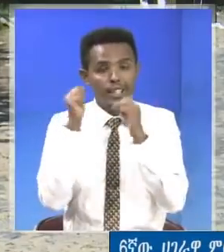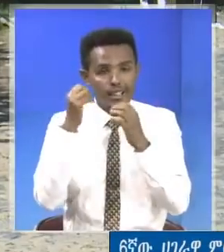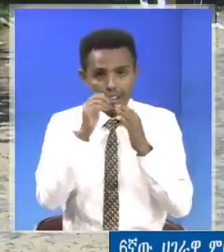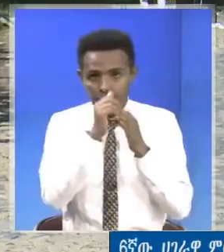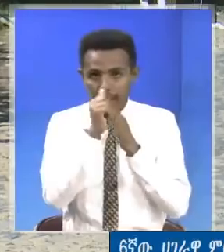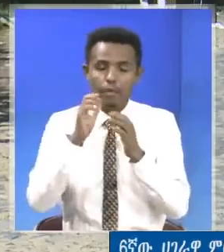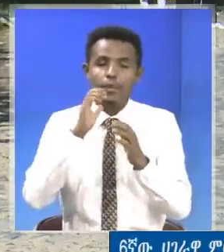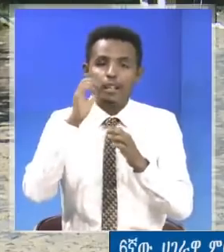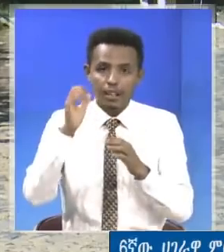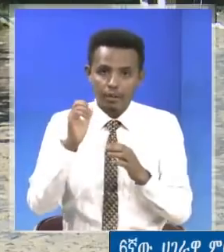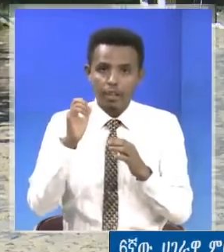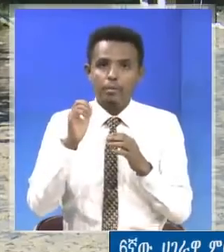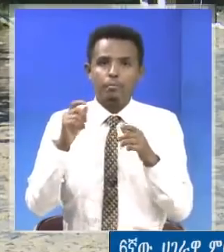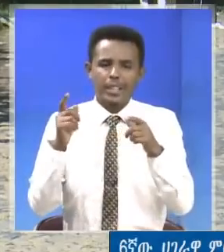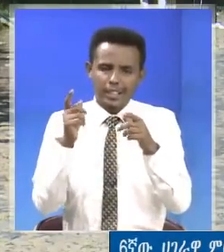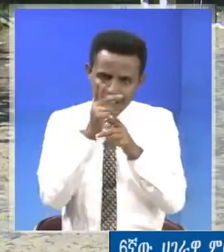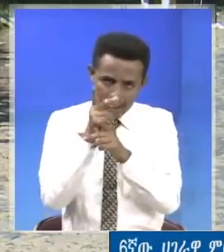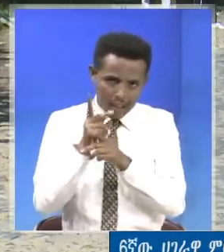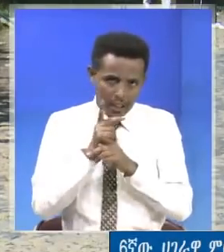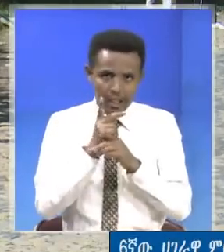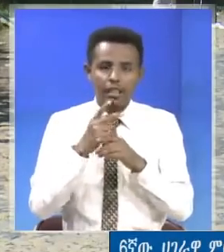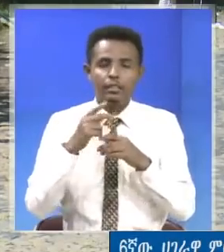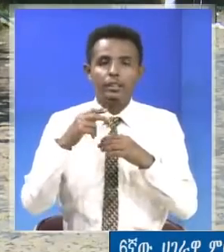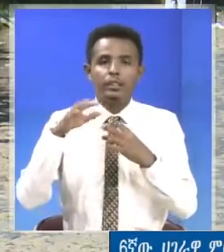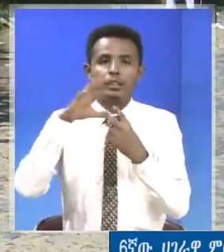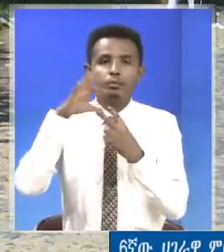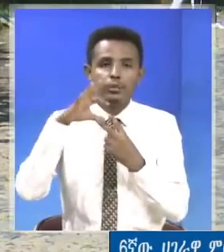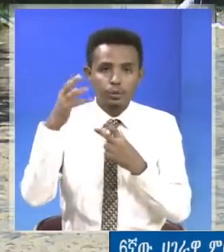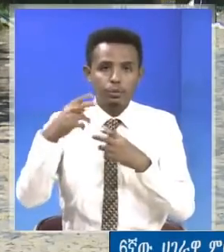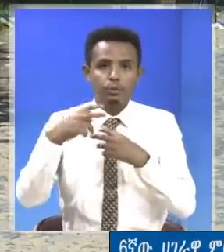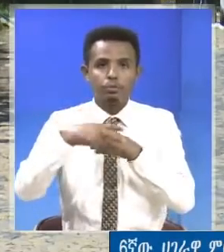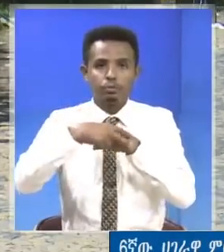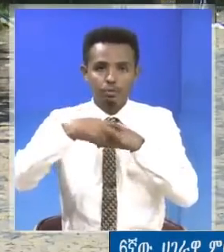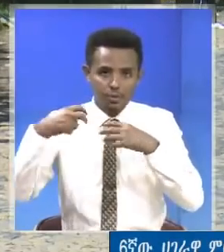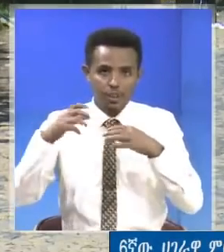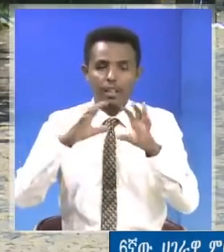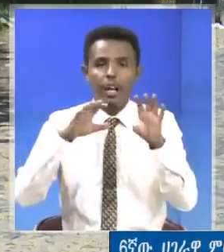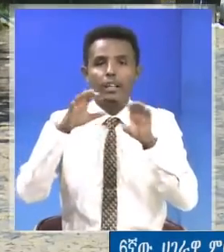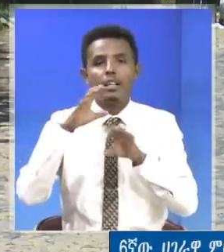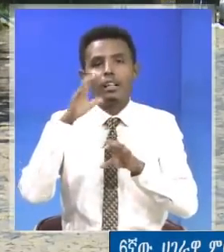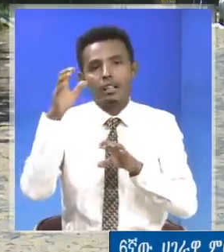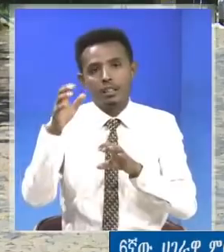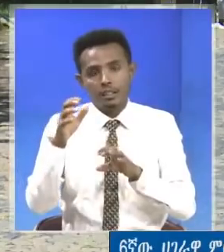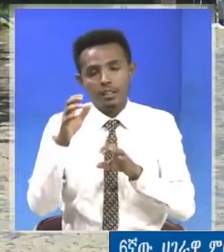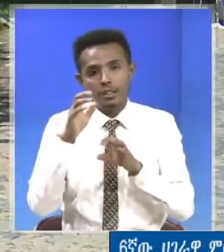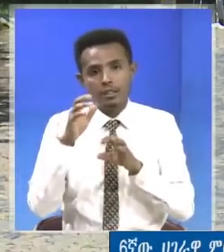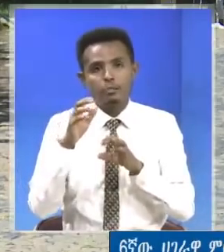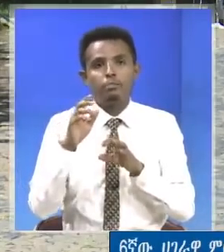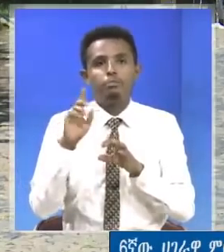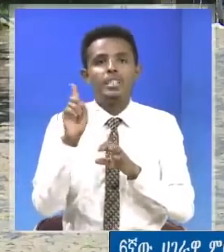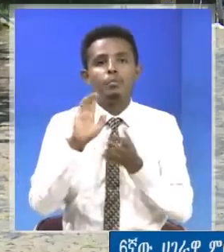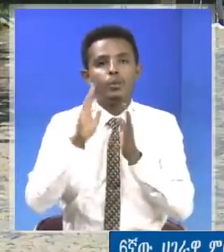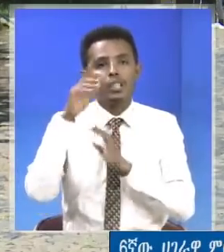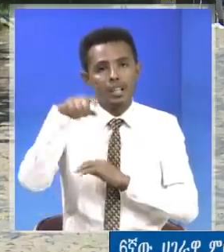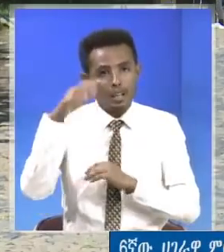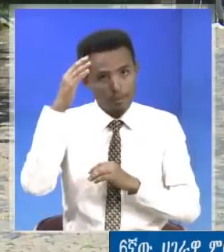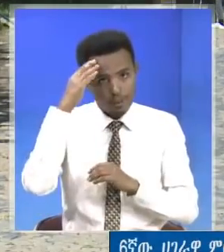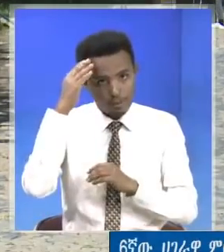ህዝብ በጥንቃቄ ድምጹ እንዳይዘረፍ ወይም ደግሞ የሰጠው ድምጽ ምን እንደሆነ ማወቅ መቻል አለበት ሁለተኛ መንግስት